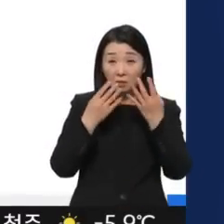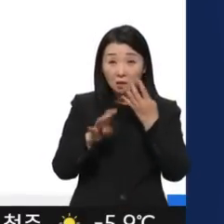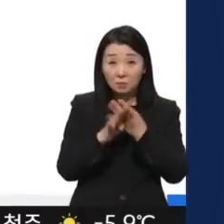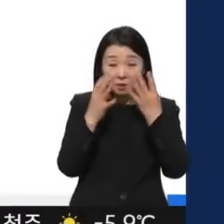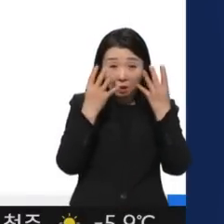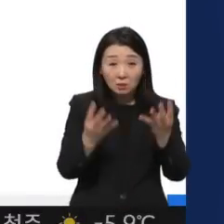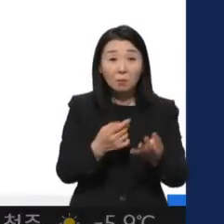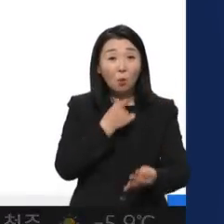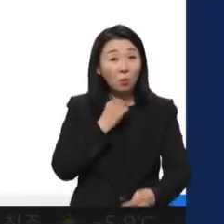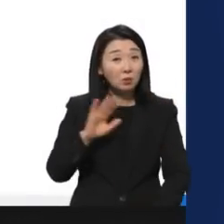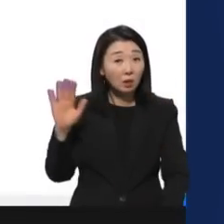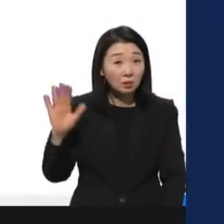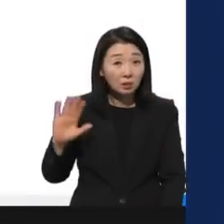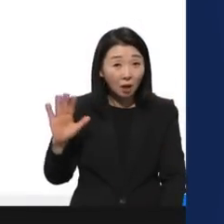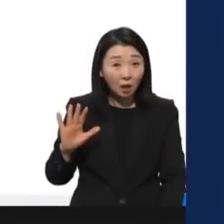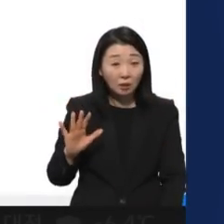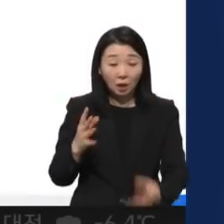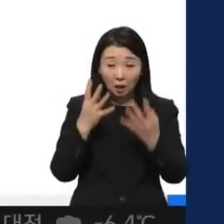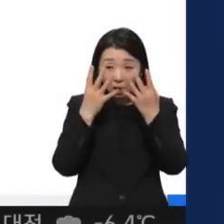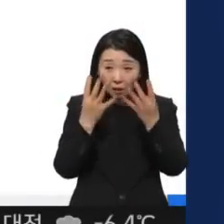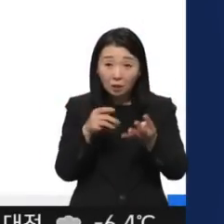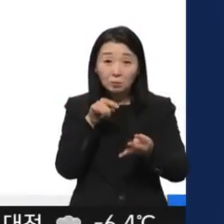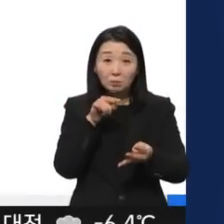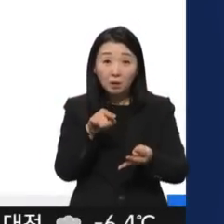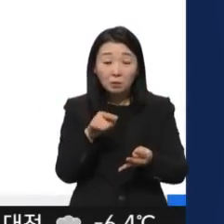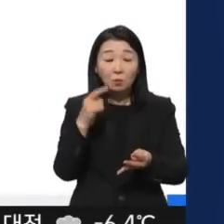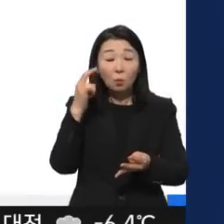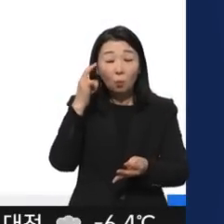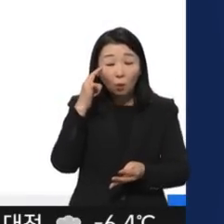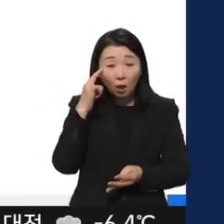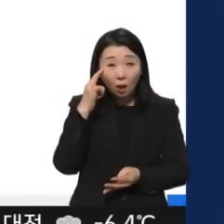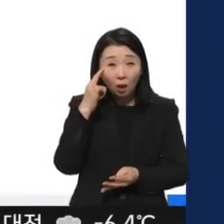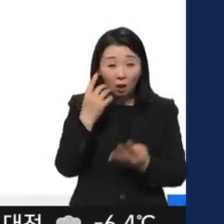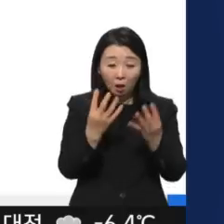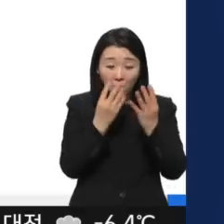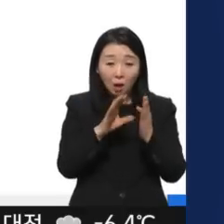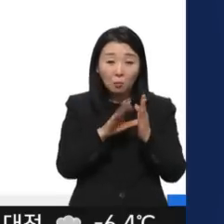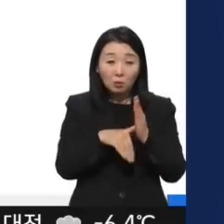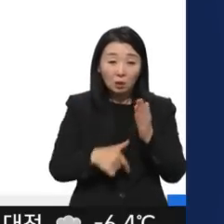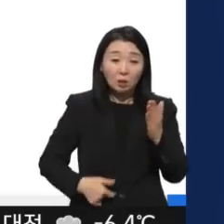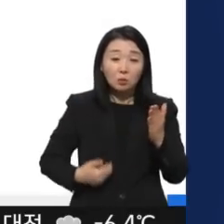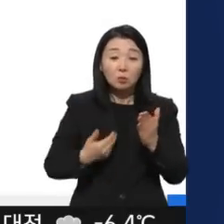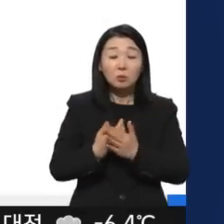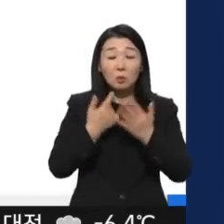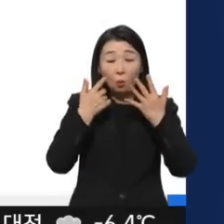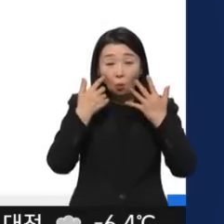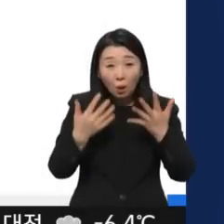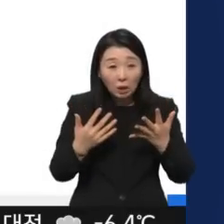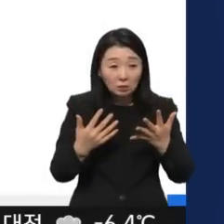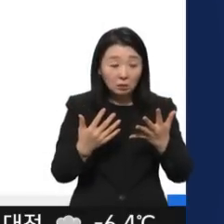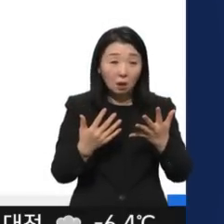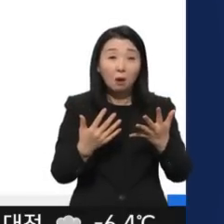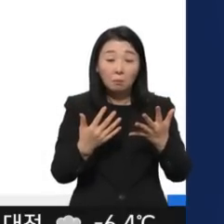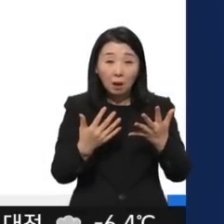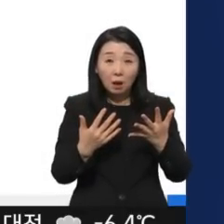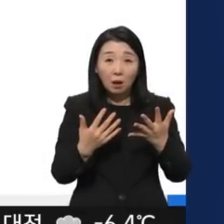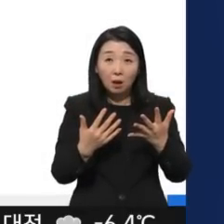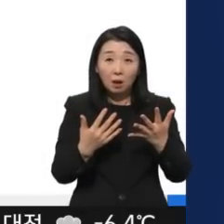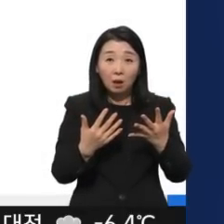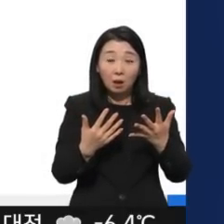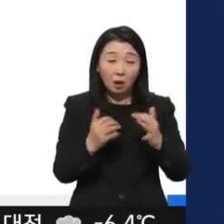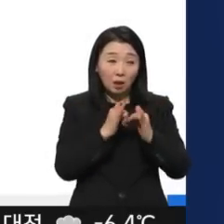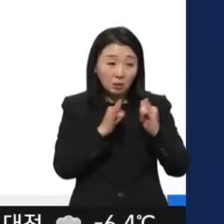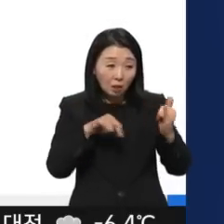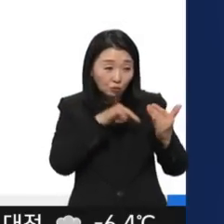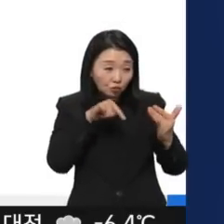원하지 않습니다. 가석방은 교정시설에서 뉘우치는 빛이 뚜렷한 등의 요건을 갖춘 수용자 중에